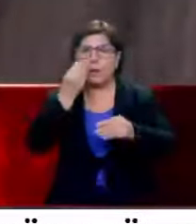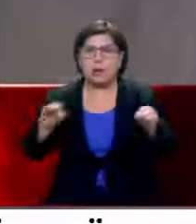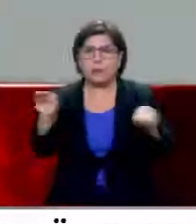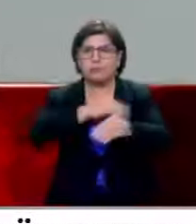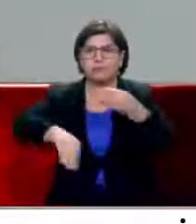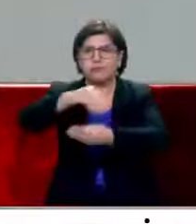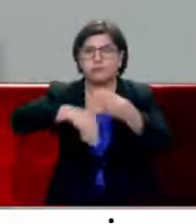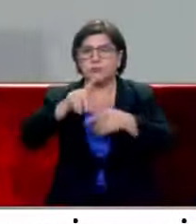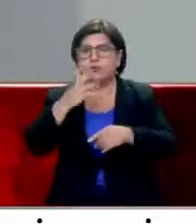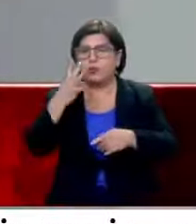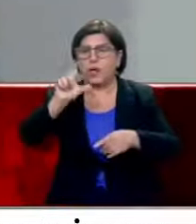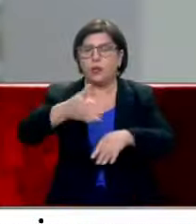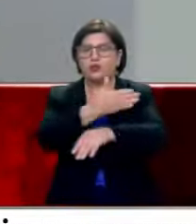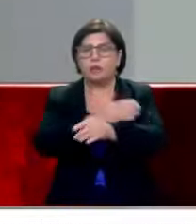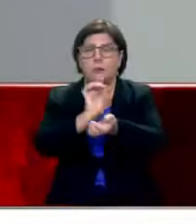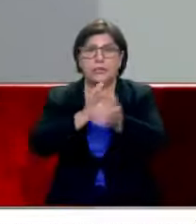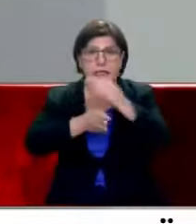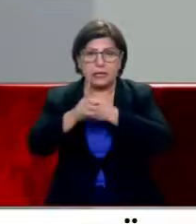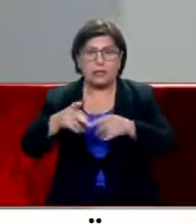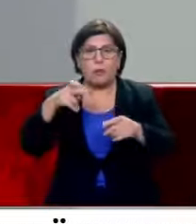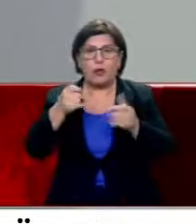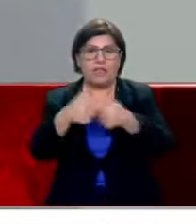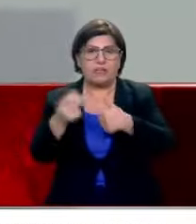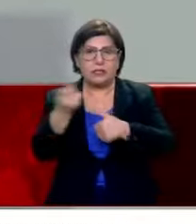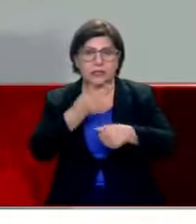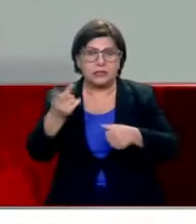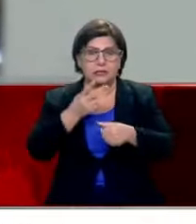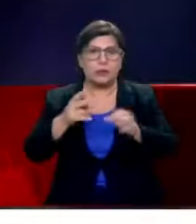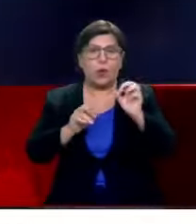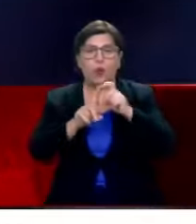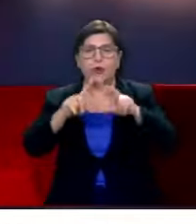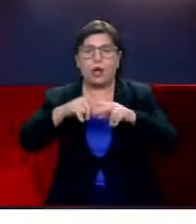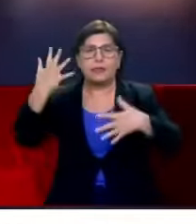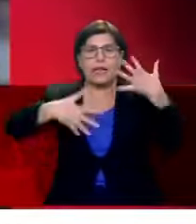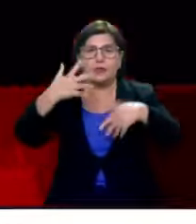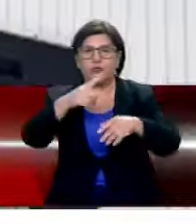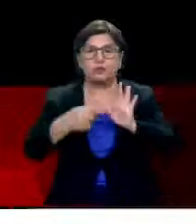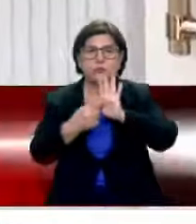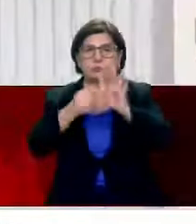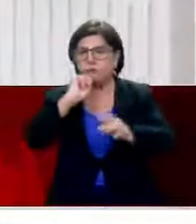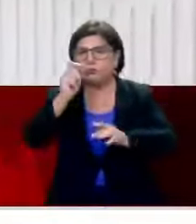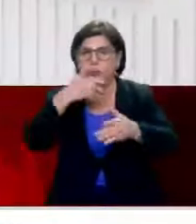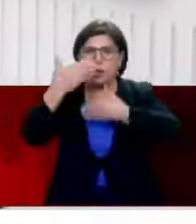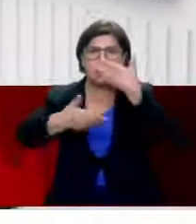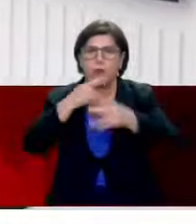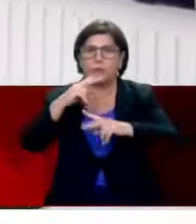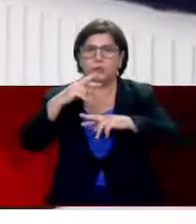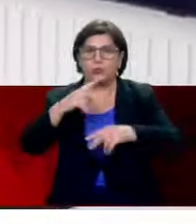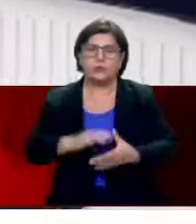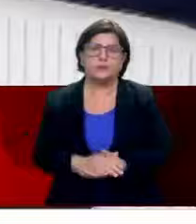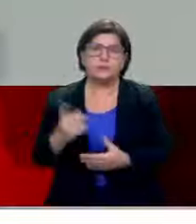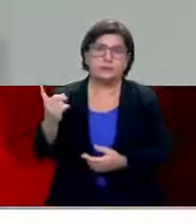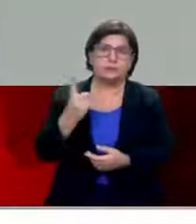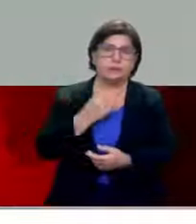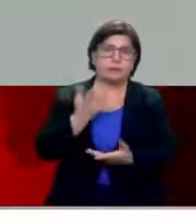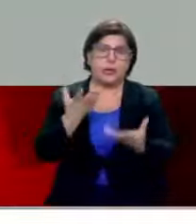aklama soruşturmasından 4 ay önce cezaevine giren Polatlar Oda TV'ye konuştu. Niye yaklaşıyorsun oğlum sinsi